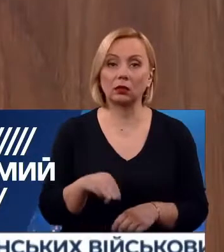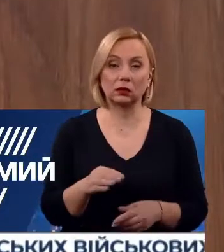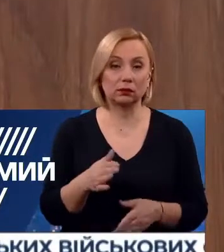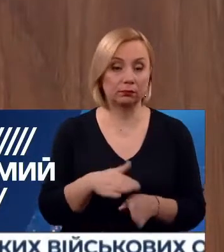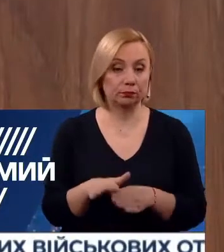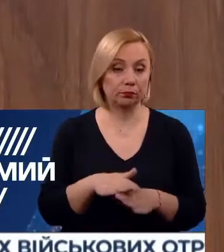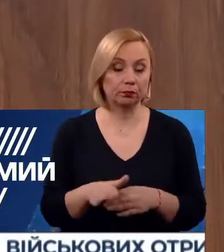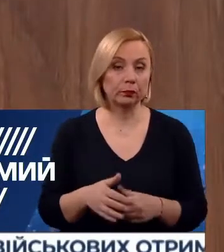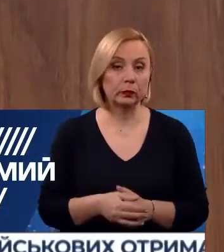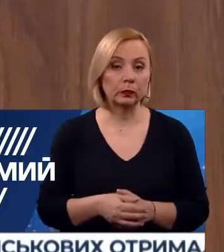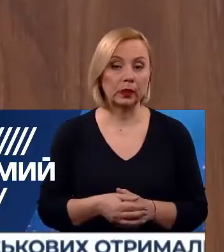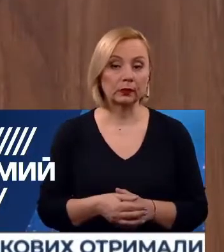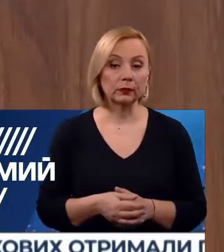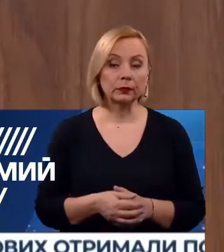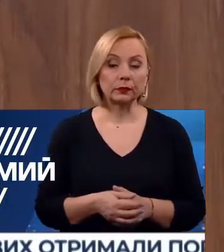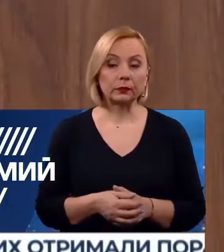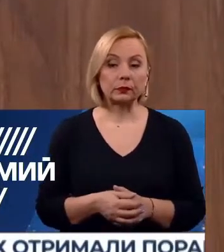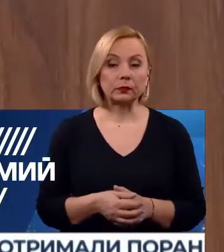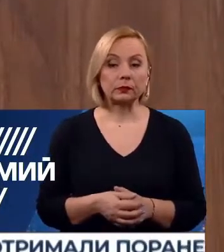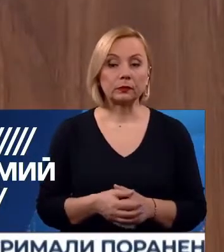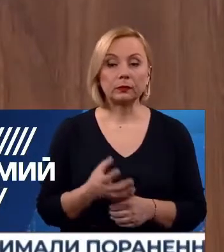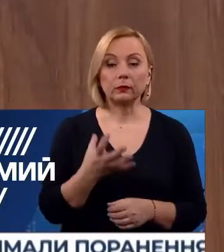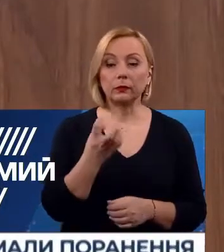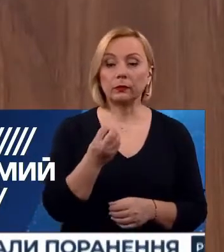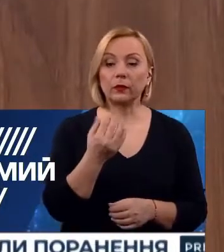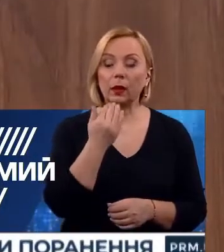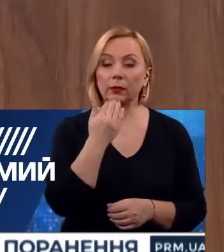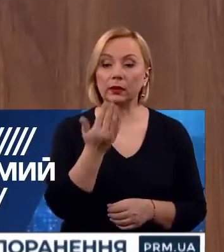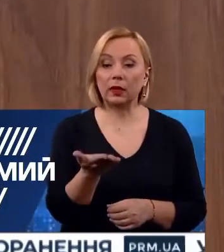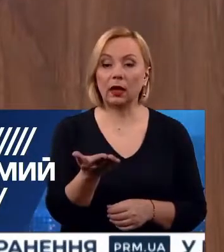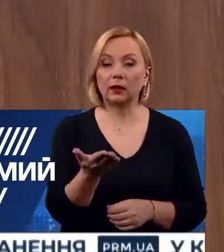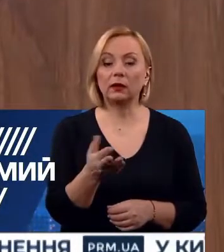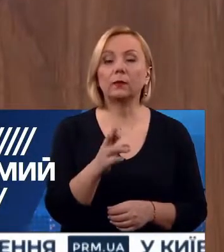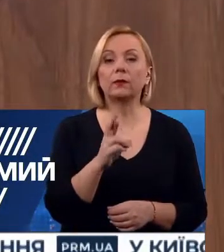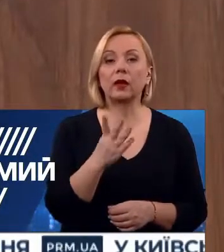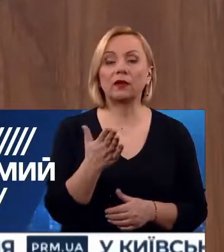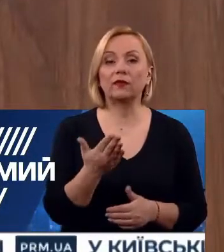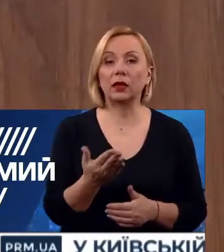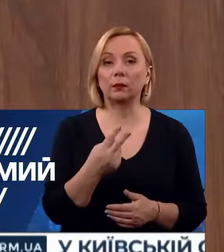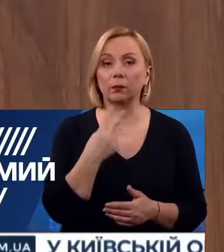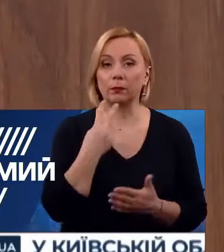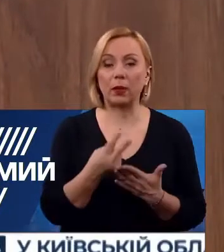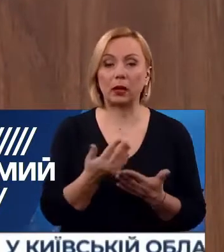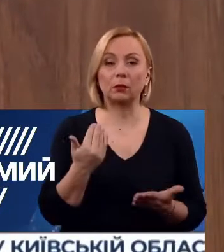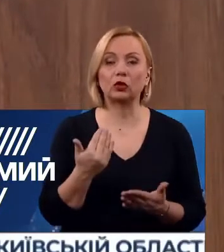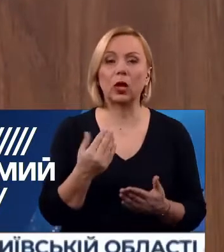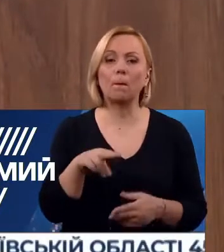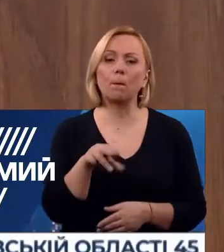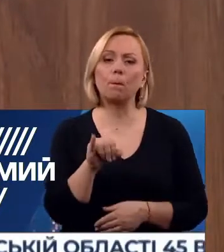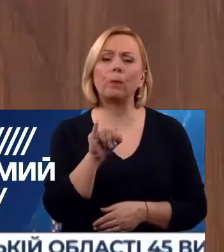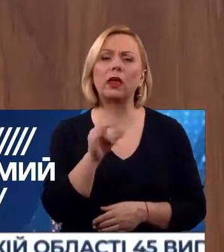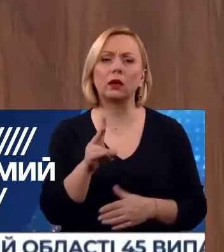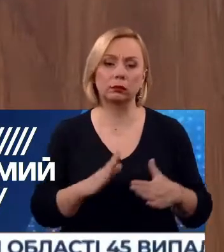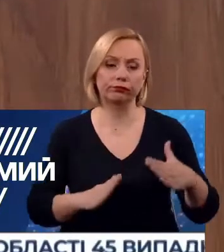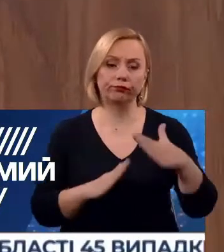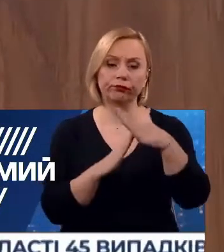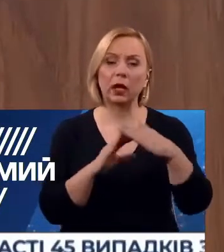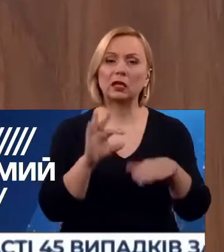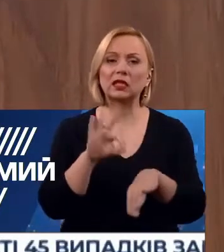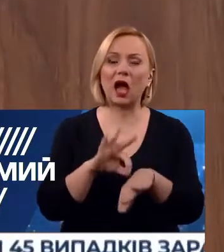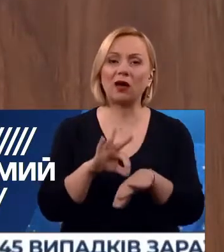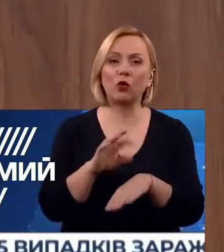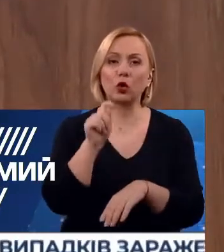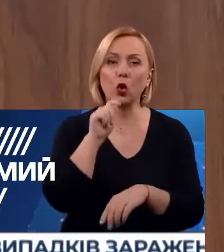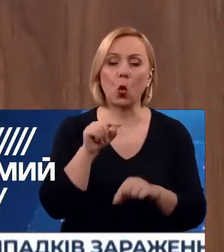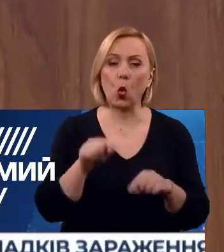Пане Вадиме, ще питання до вас. Як ви вбачаєте, коли може бути пік цього захворювання саме в